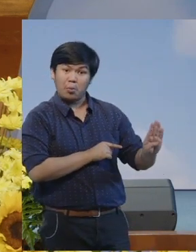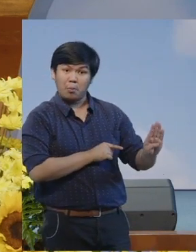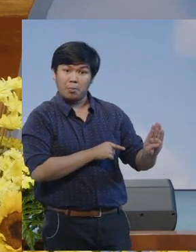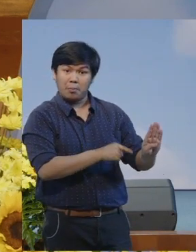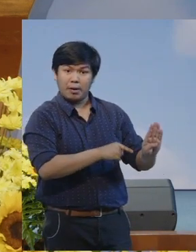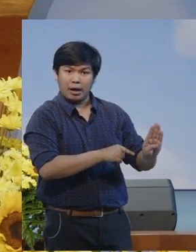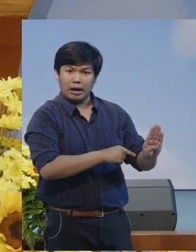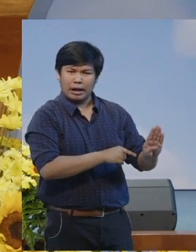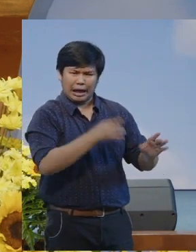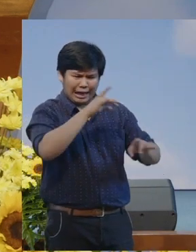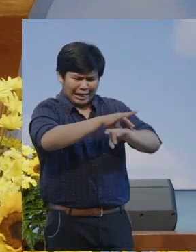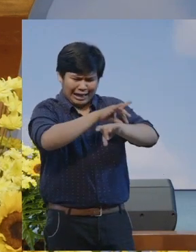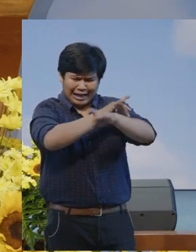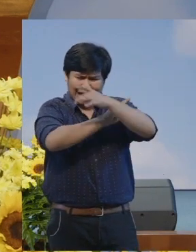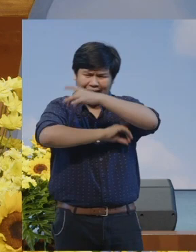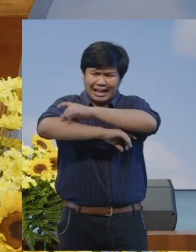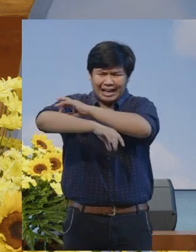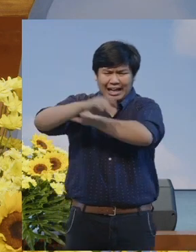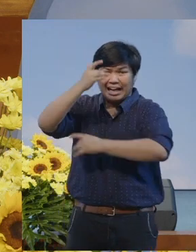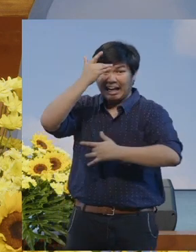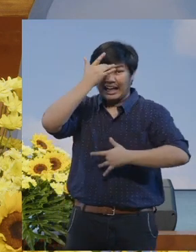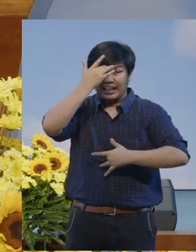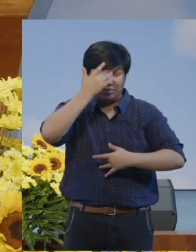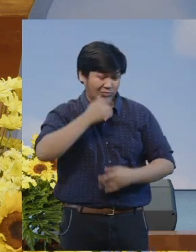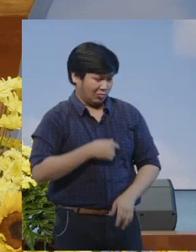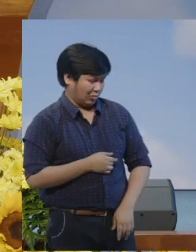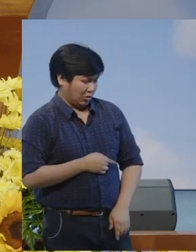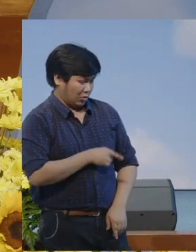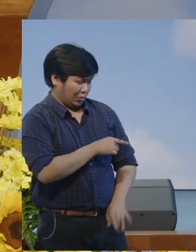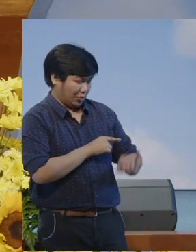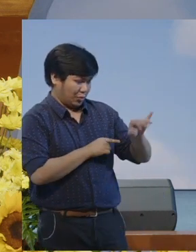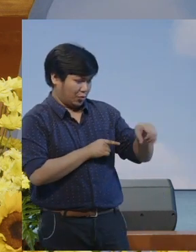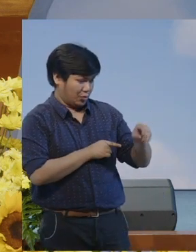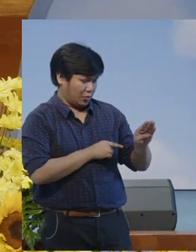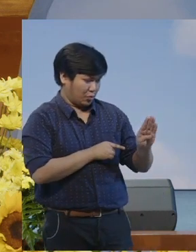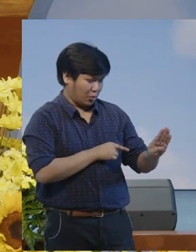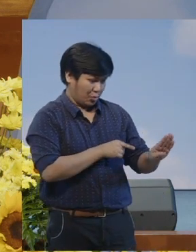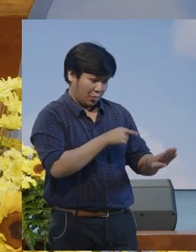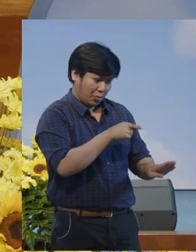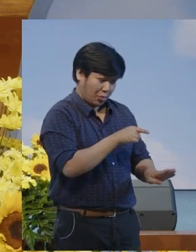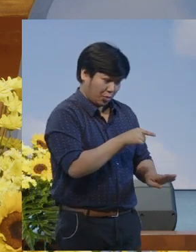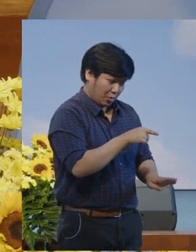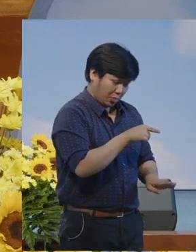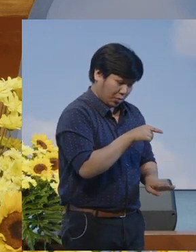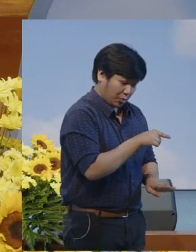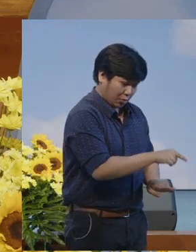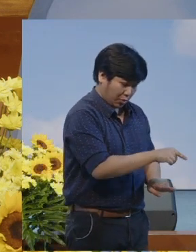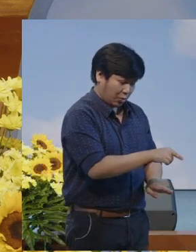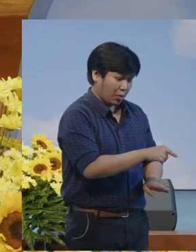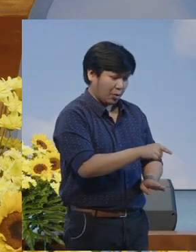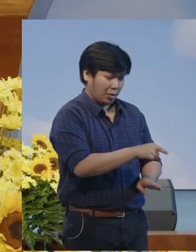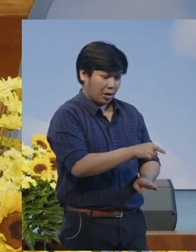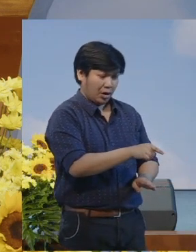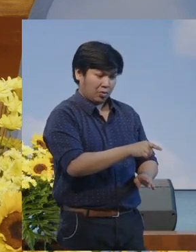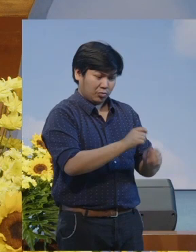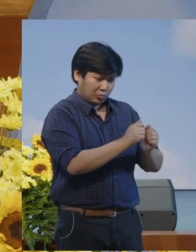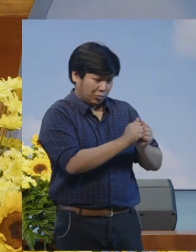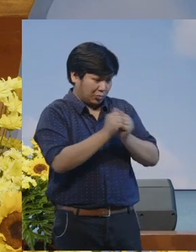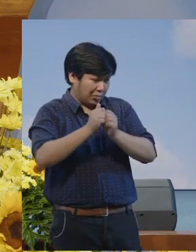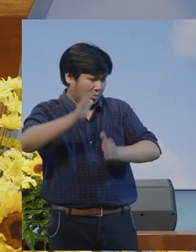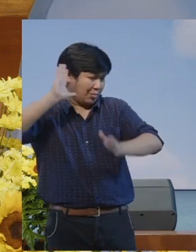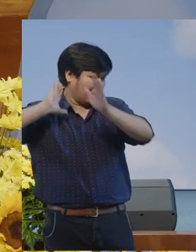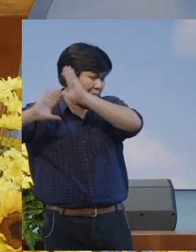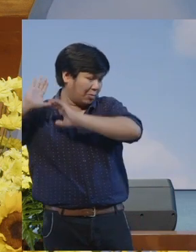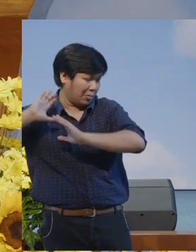bakit, ang sagot niya, "Were you there when the morning stars sang